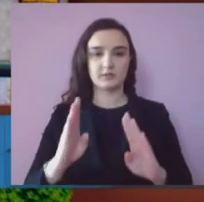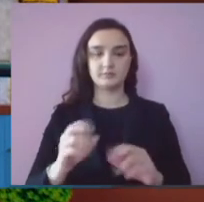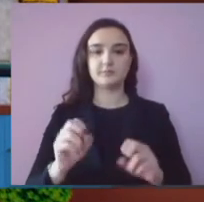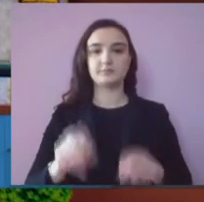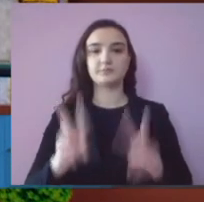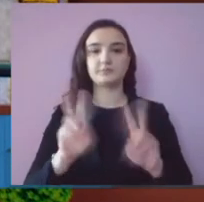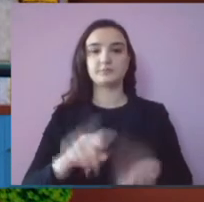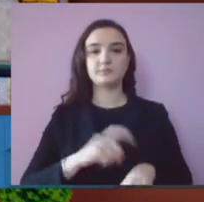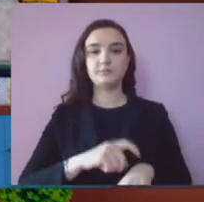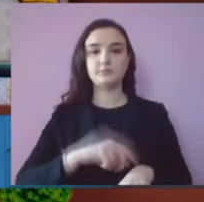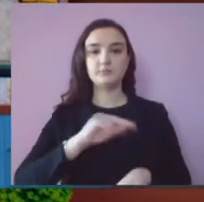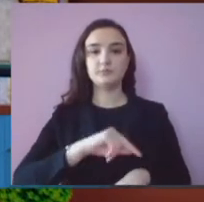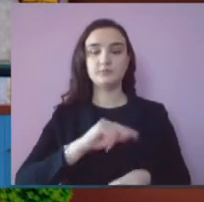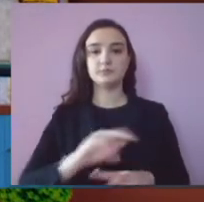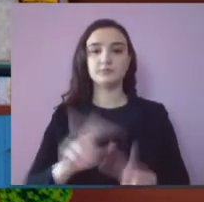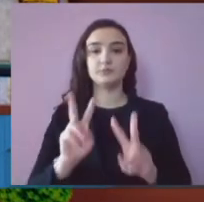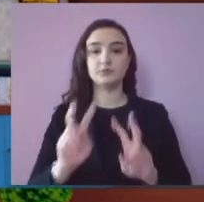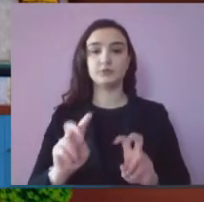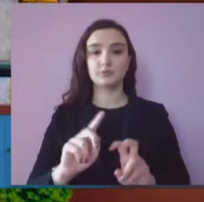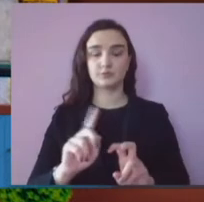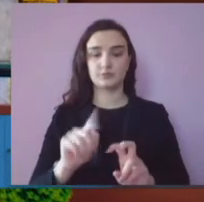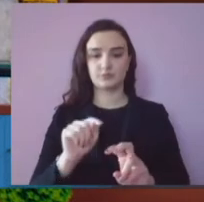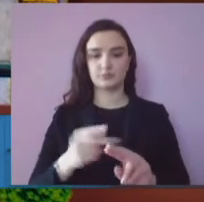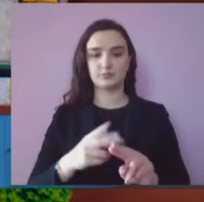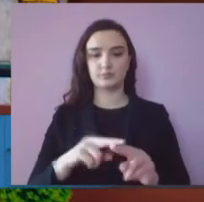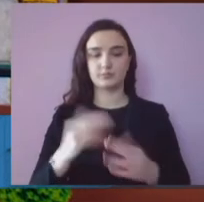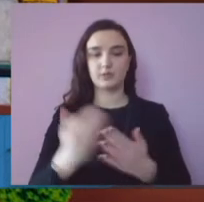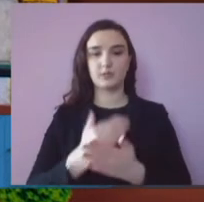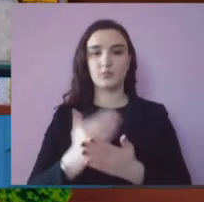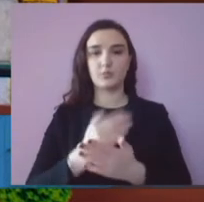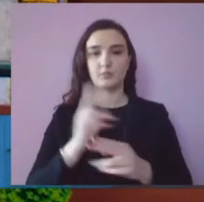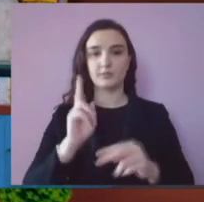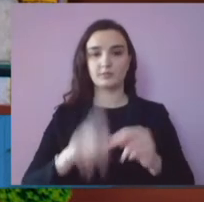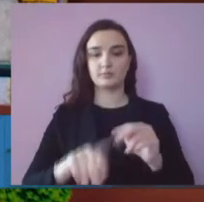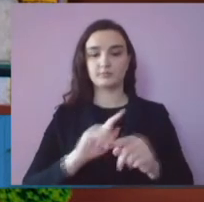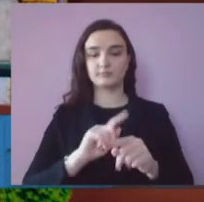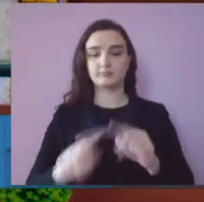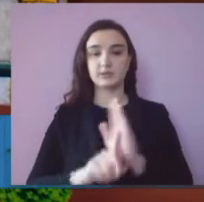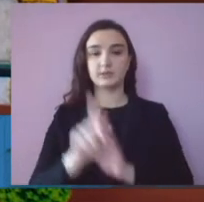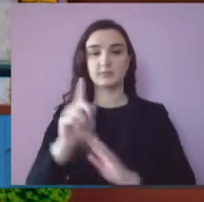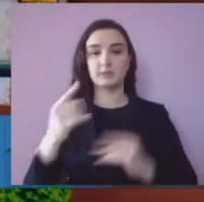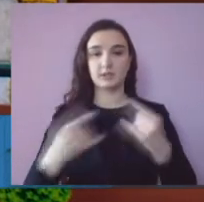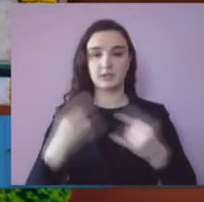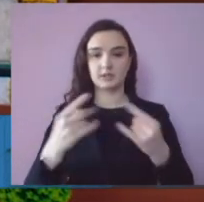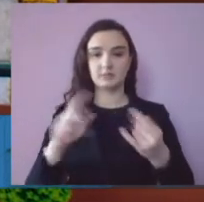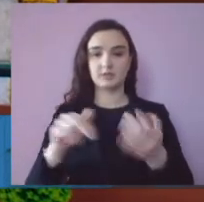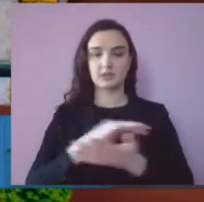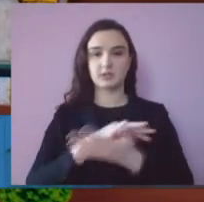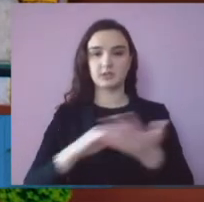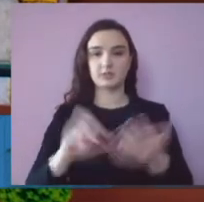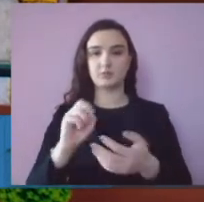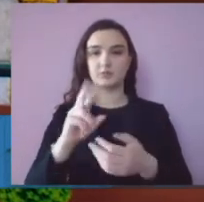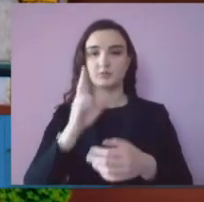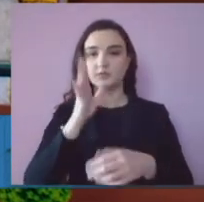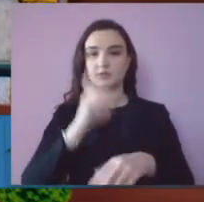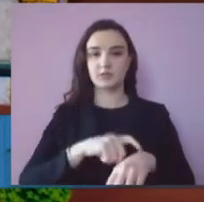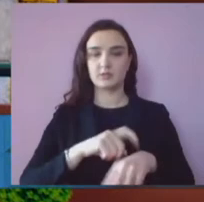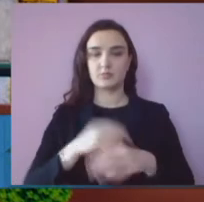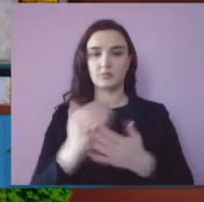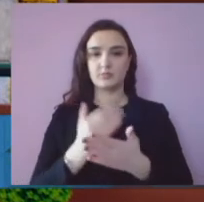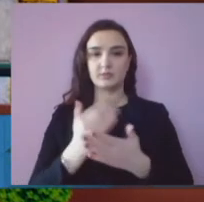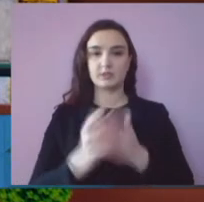მუშაობა ნიშნავს იმასაც, რომ 10 საათიანი მოამბის დასრულებისთანავე იწყება ჩვენი გადაცემა და გრძელდება 12 საათიანი მოამბის